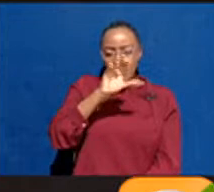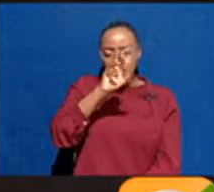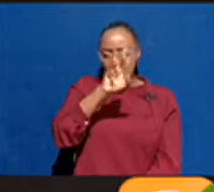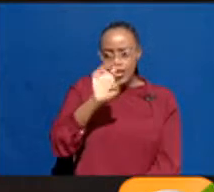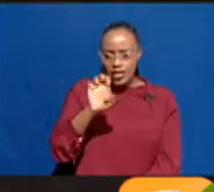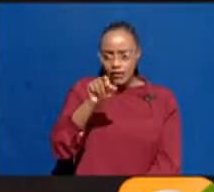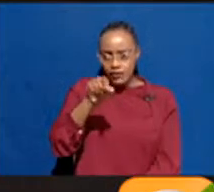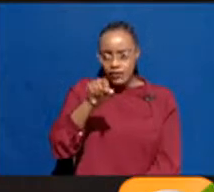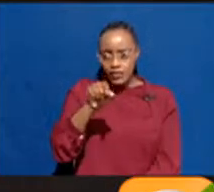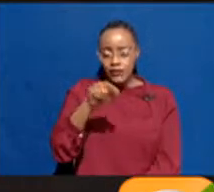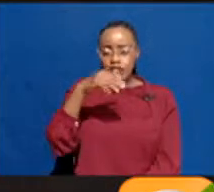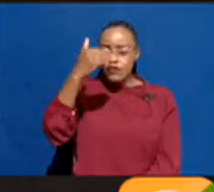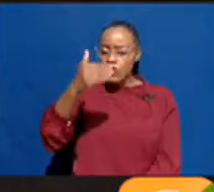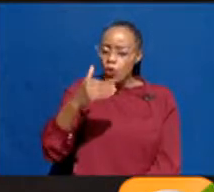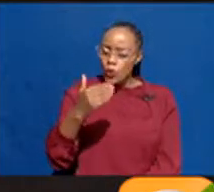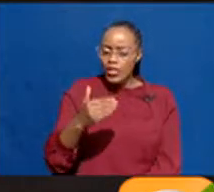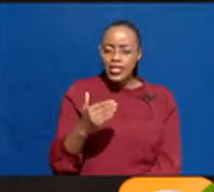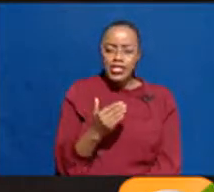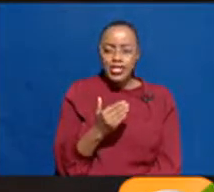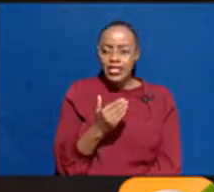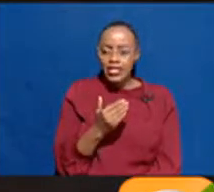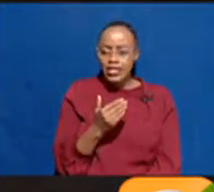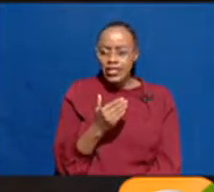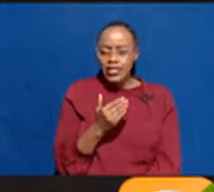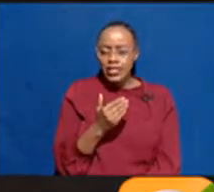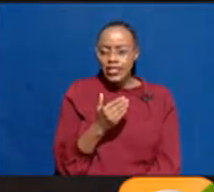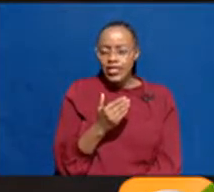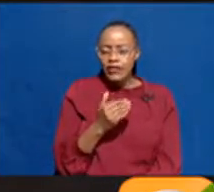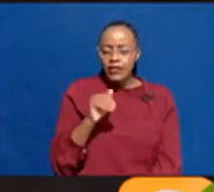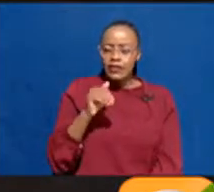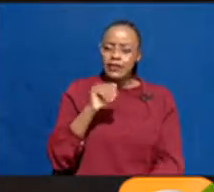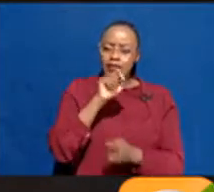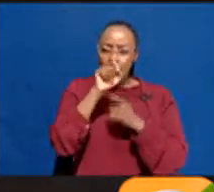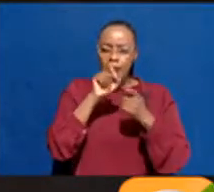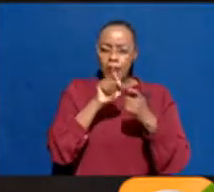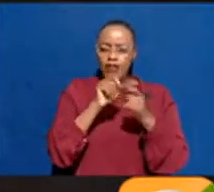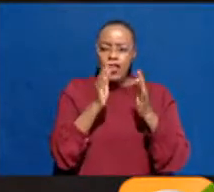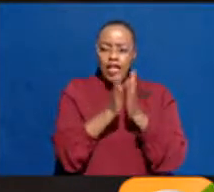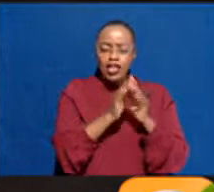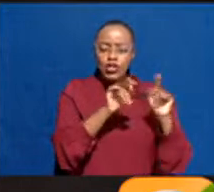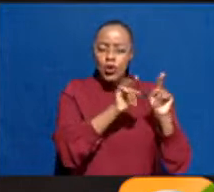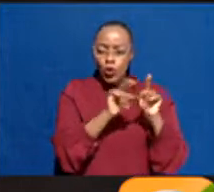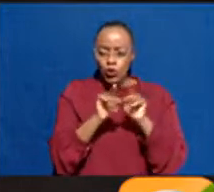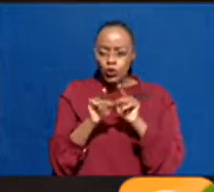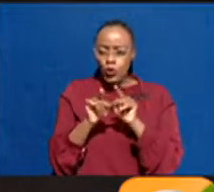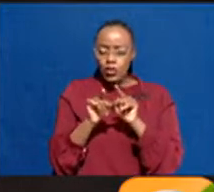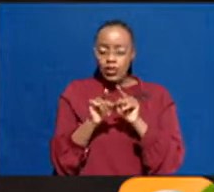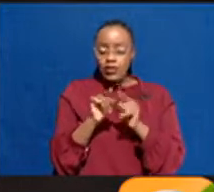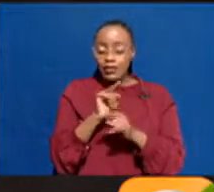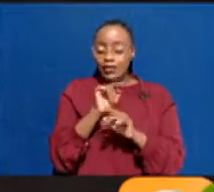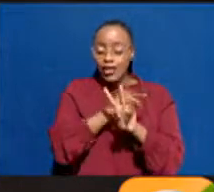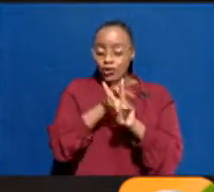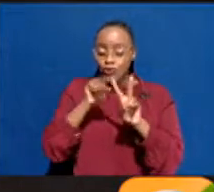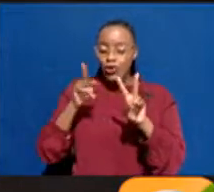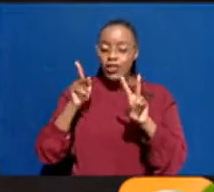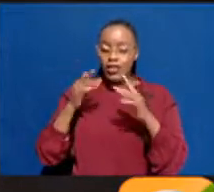She really, really, particularly, and also with the orator, those two